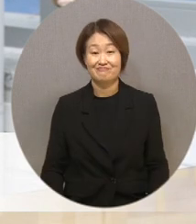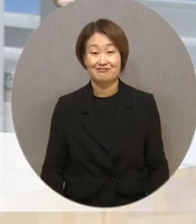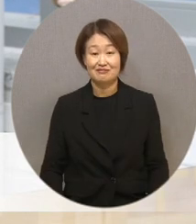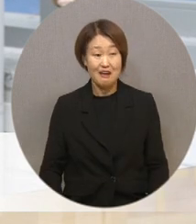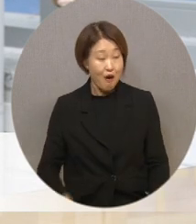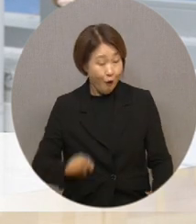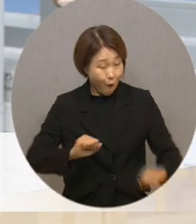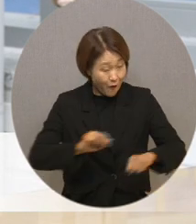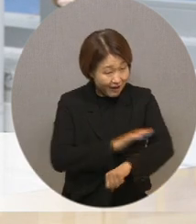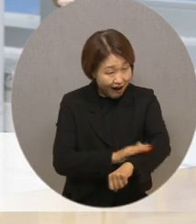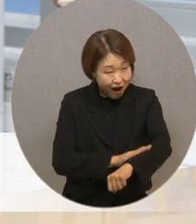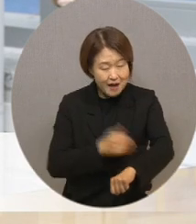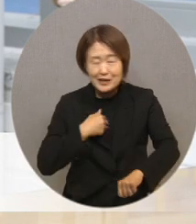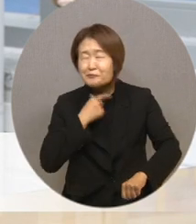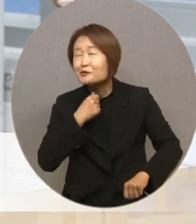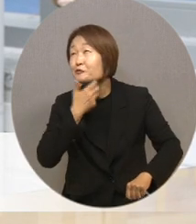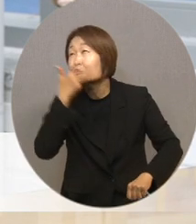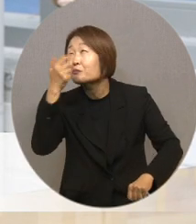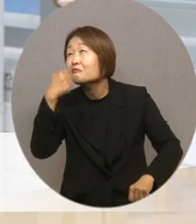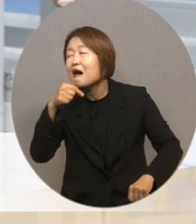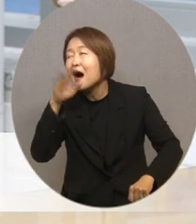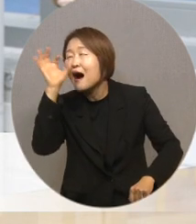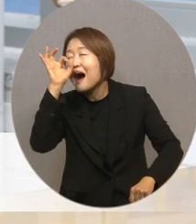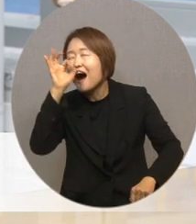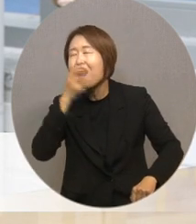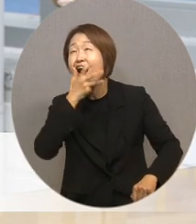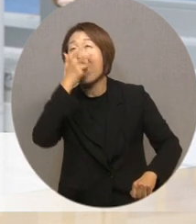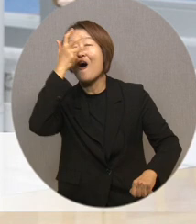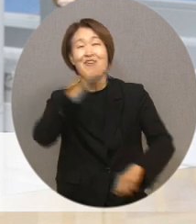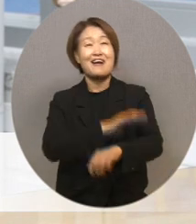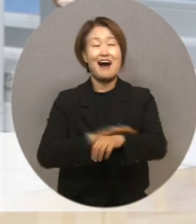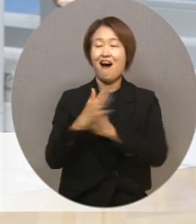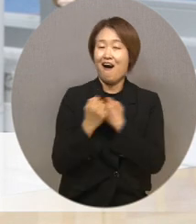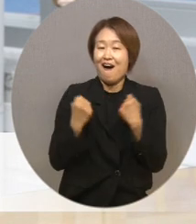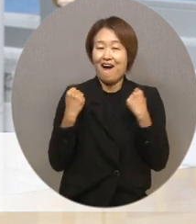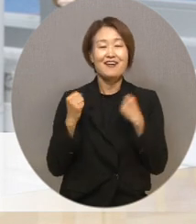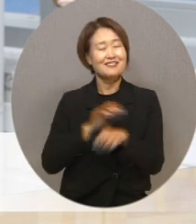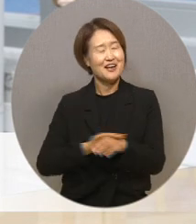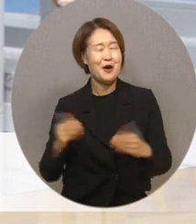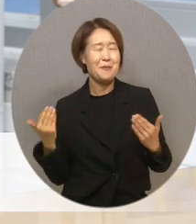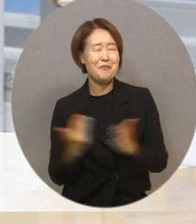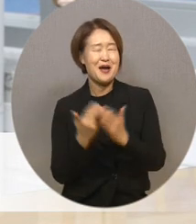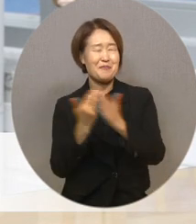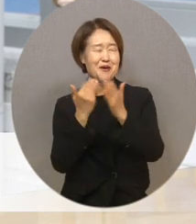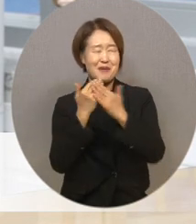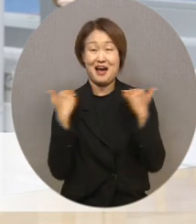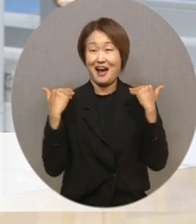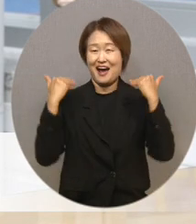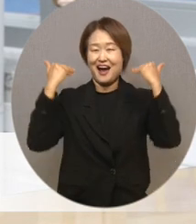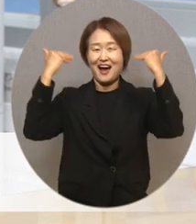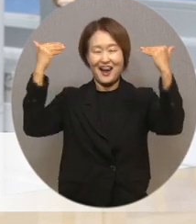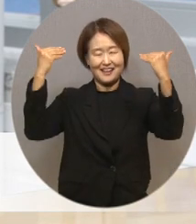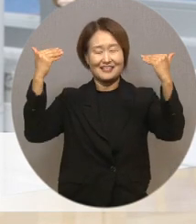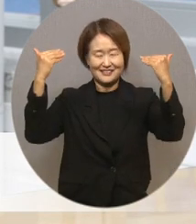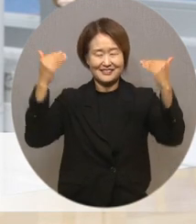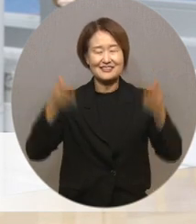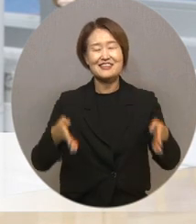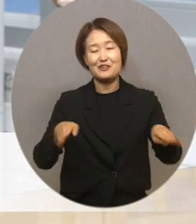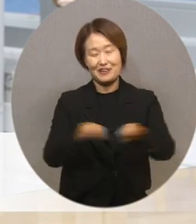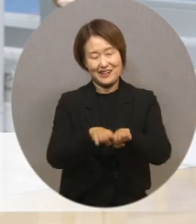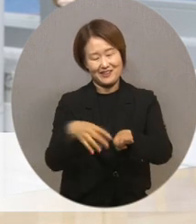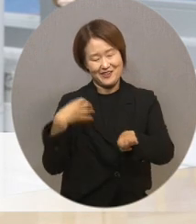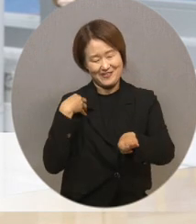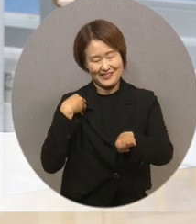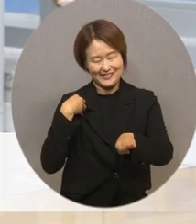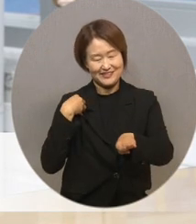통해서 자신을 찾아가고 꿈을 찾고 그리고 그 안에서 건강하게 성장할 수 있도록 지원하는 청소년 기관으로서의